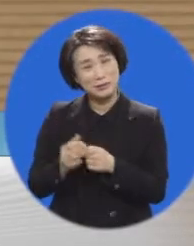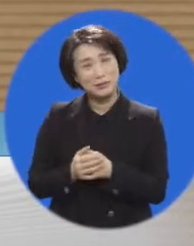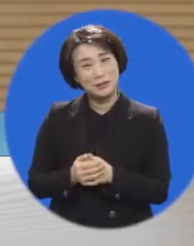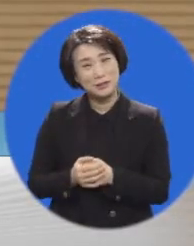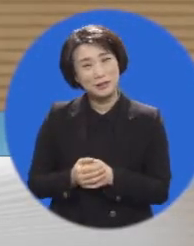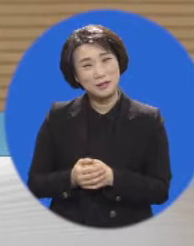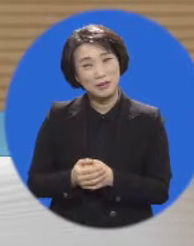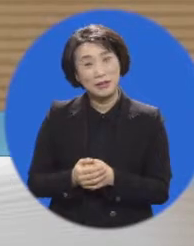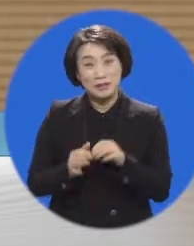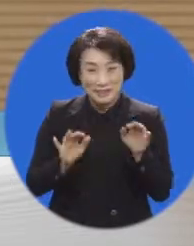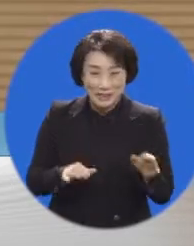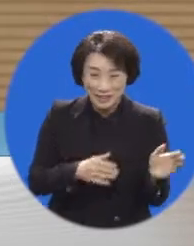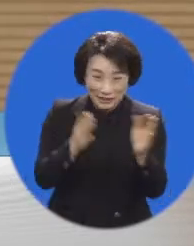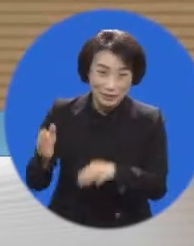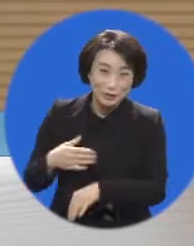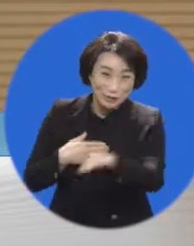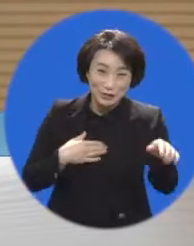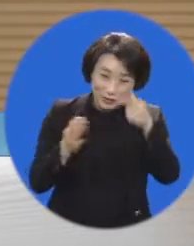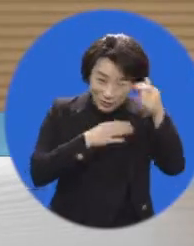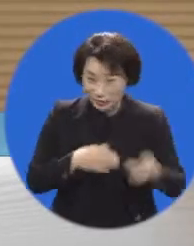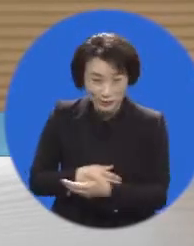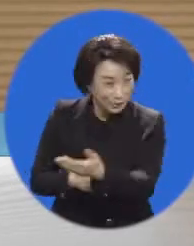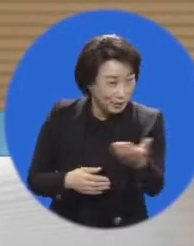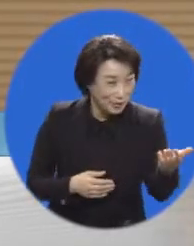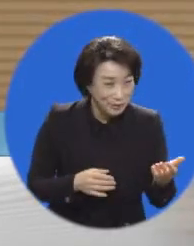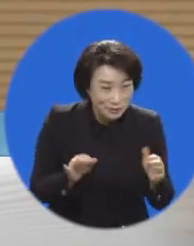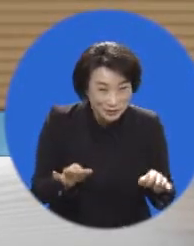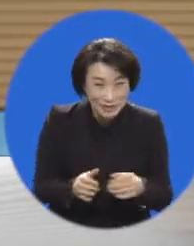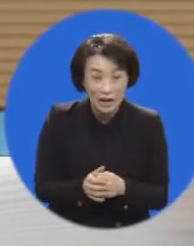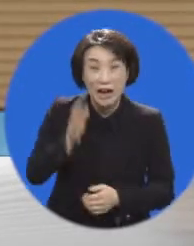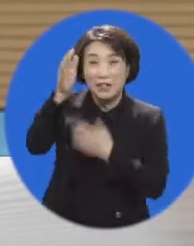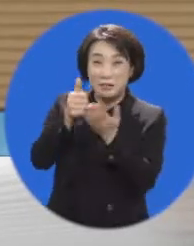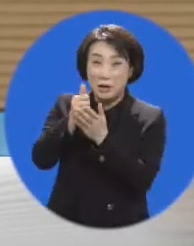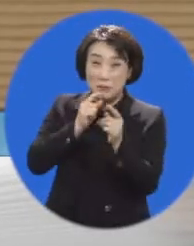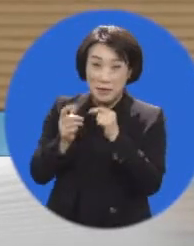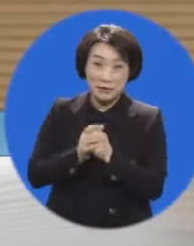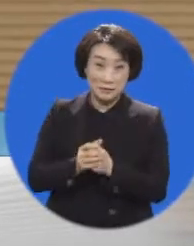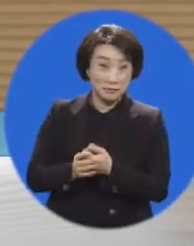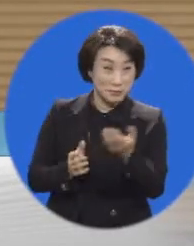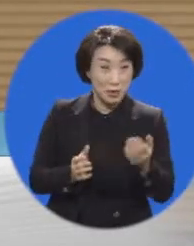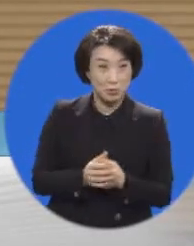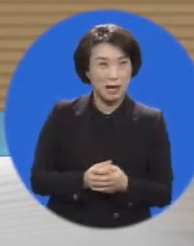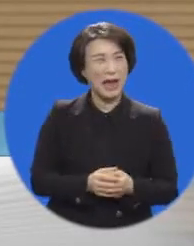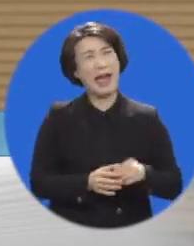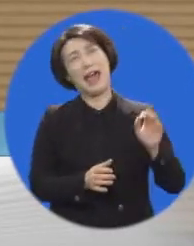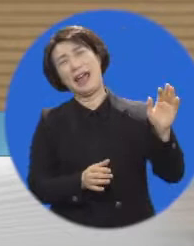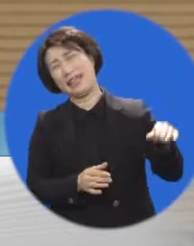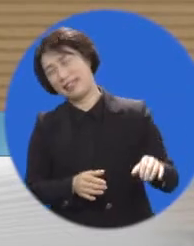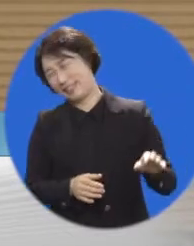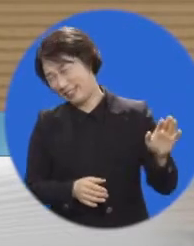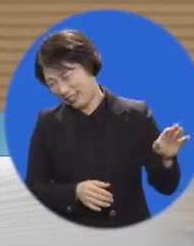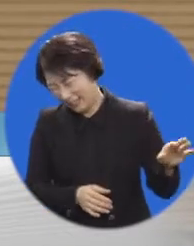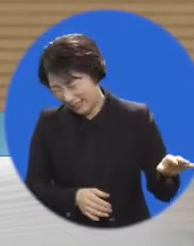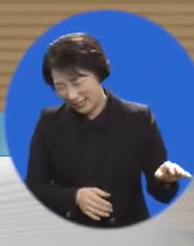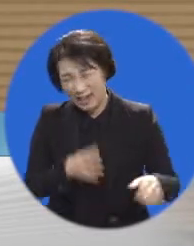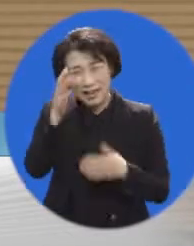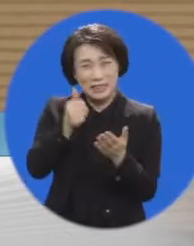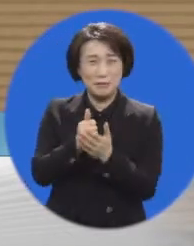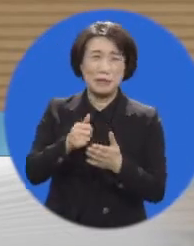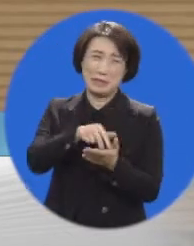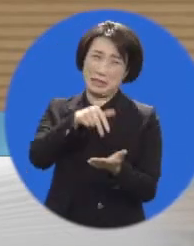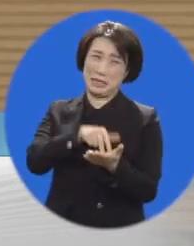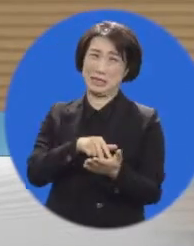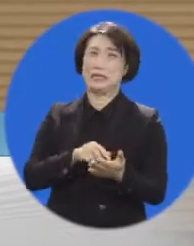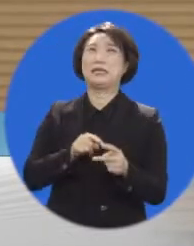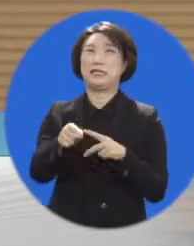봐요. 우리 연태장교의 성도들은 하나님 말씀이 뭐 그럴 수도 있지 뭐, 하나님도 뭐 나